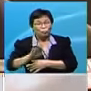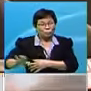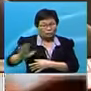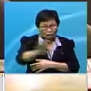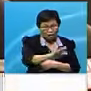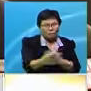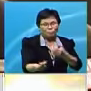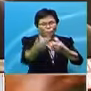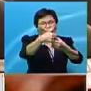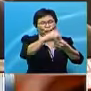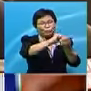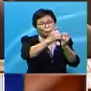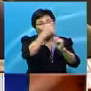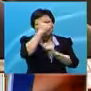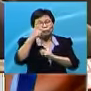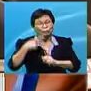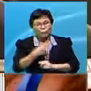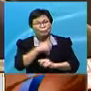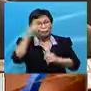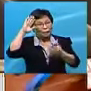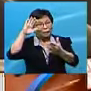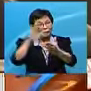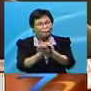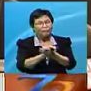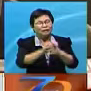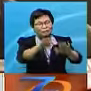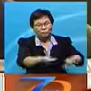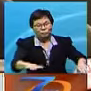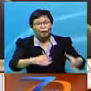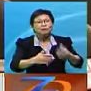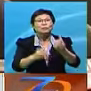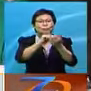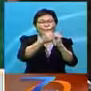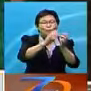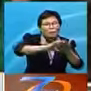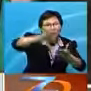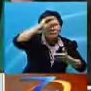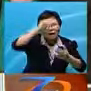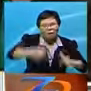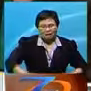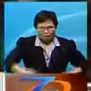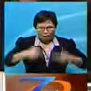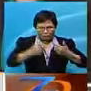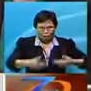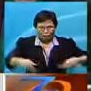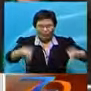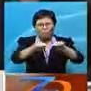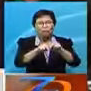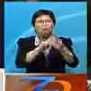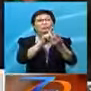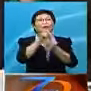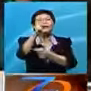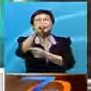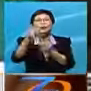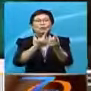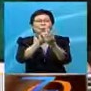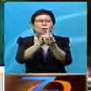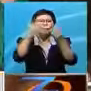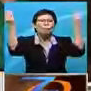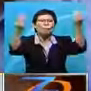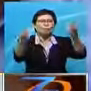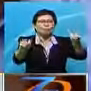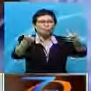take up sports because we believe that through sports, the young ones could learn life values. Khairi ditemui selepas menyaksikan